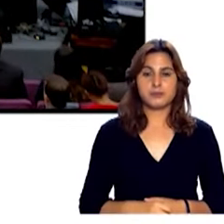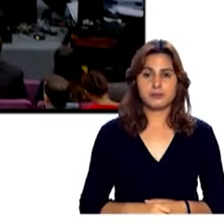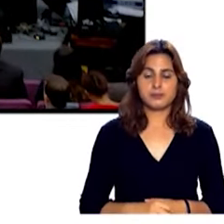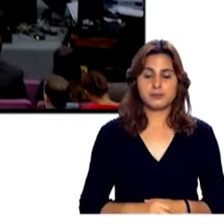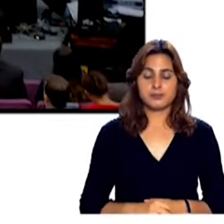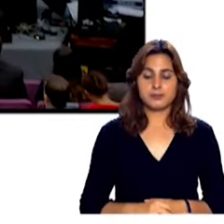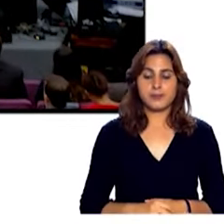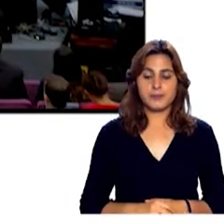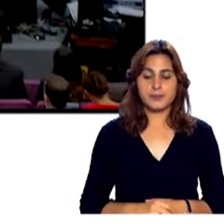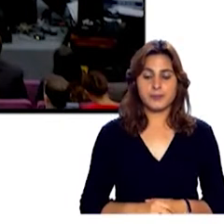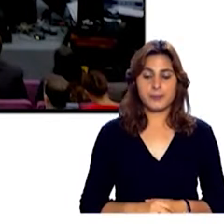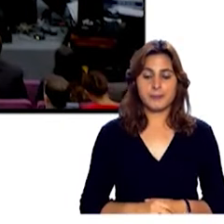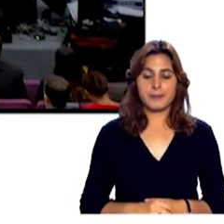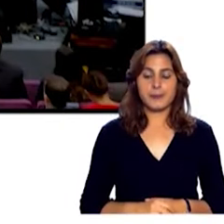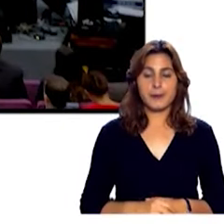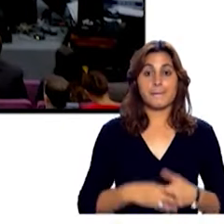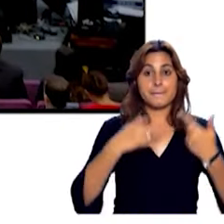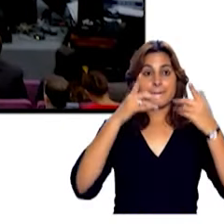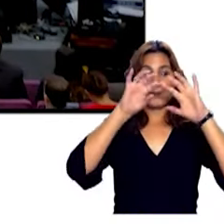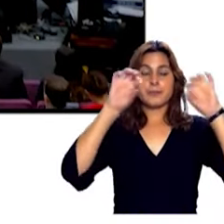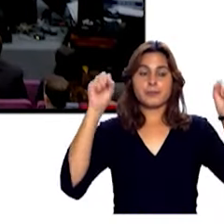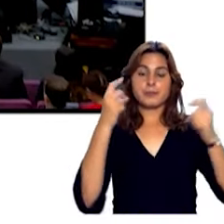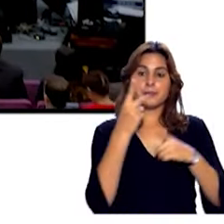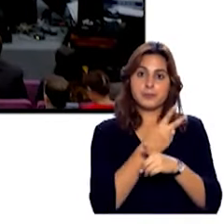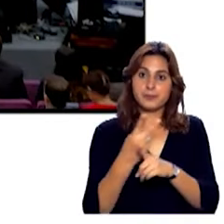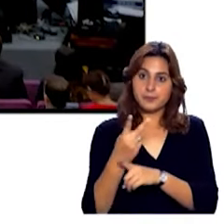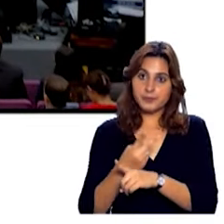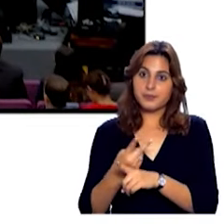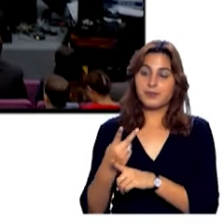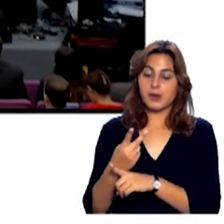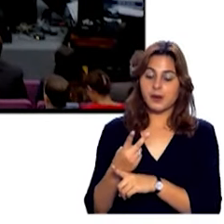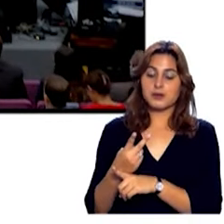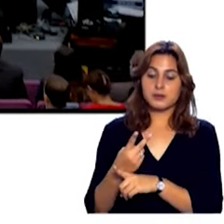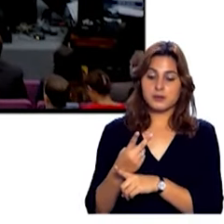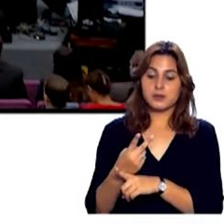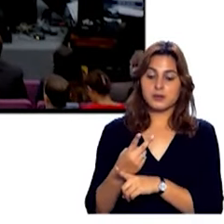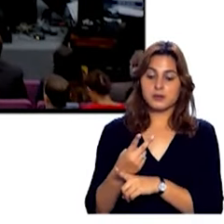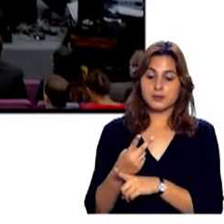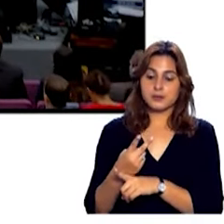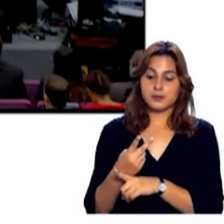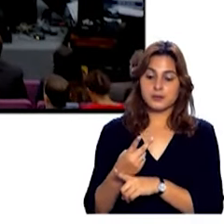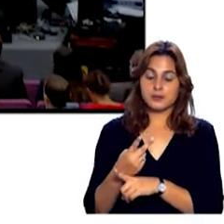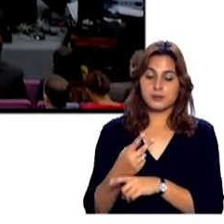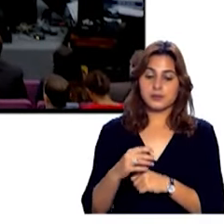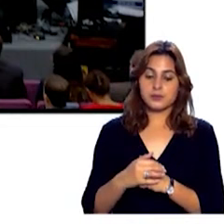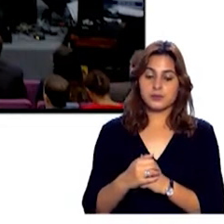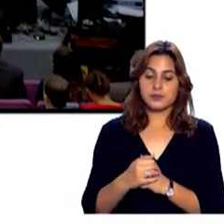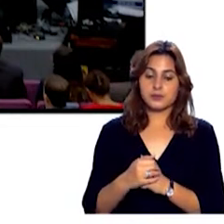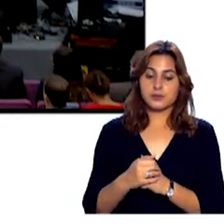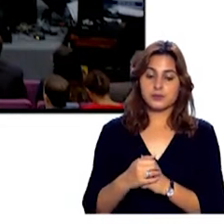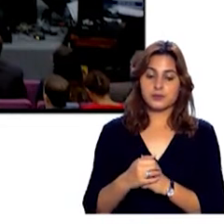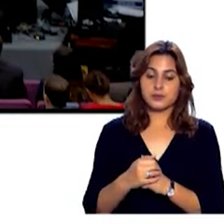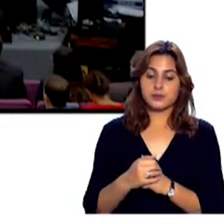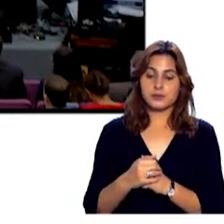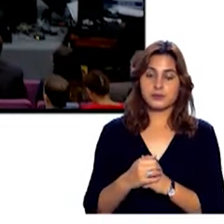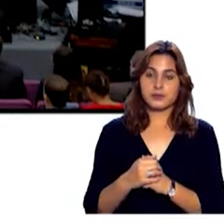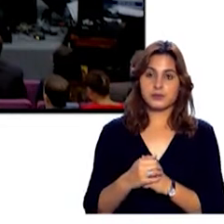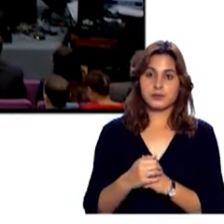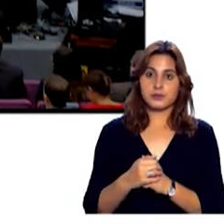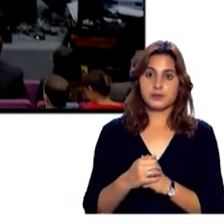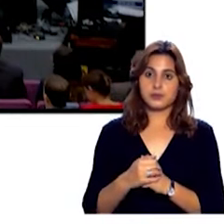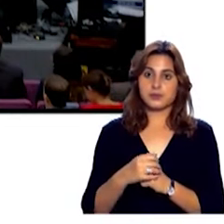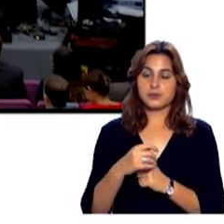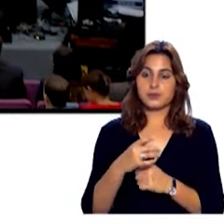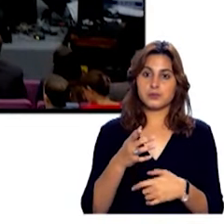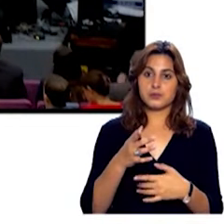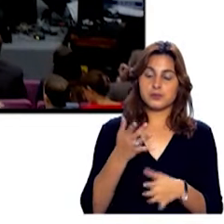Ancora decidere Ancora pendenti siamo a quasi 95.000 cause che ha avuto riguardo al